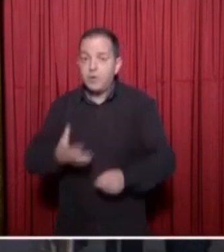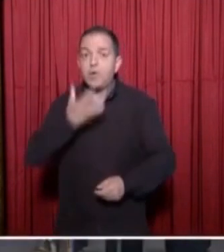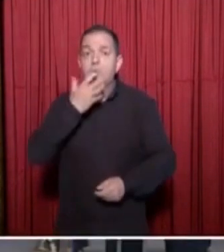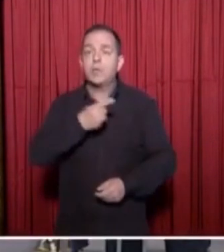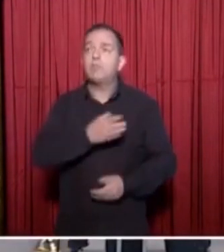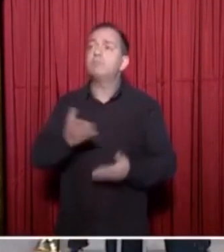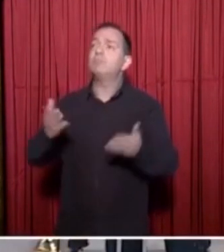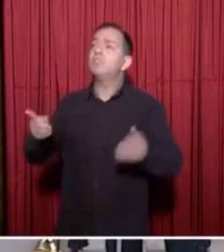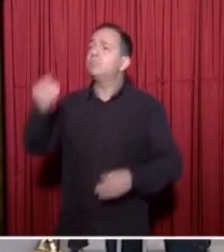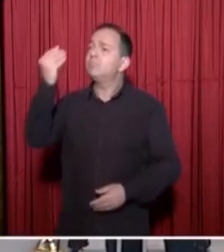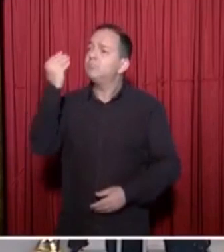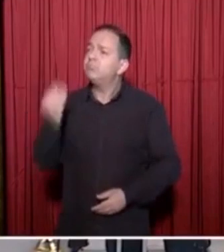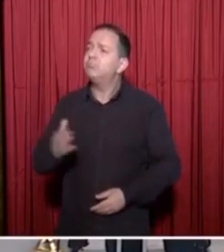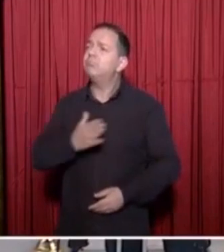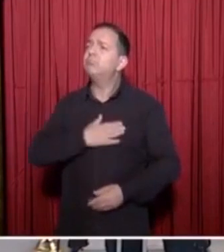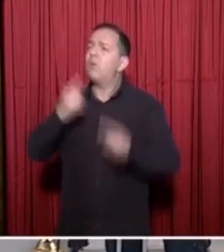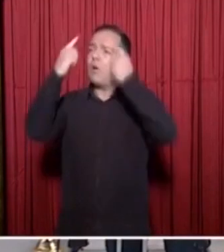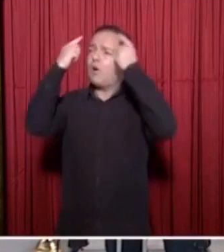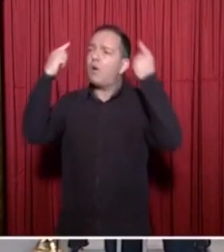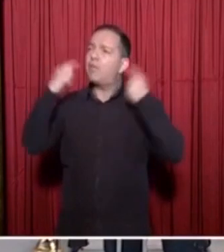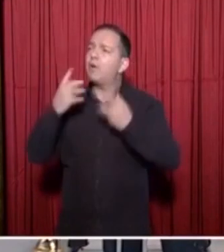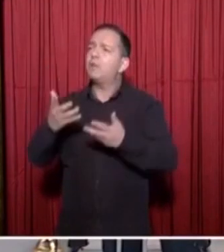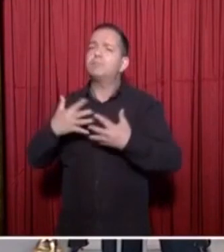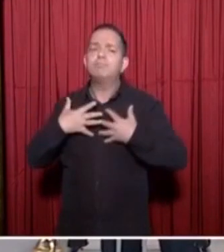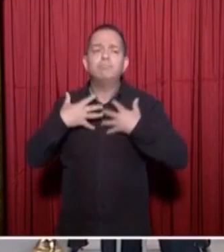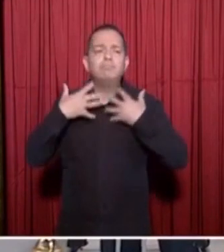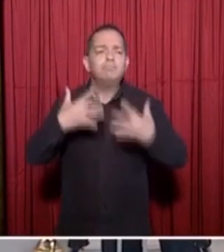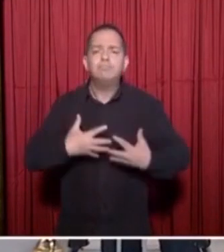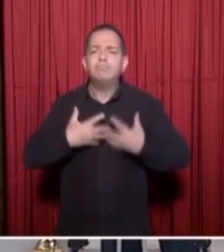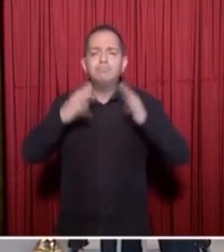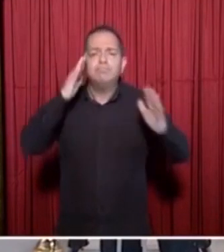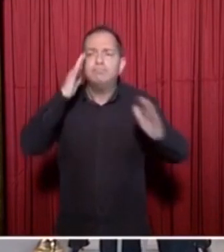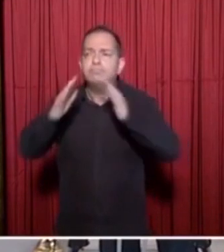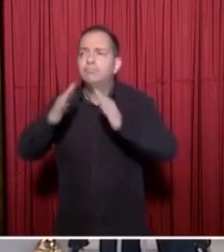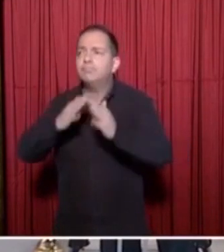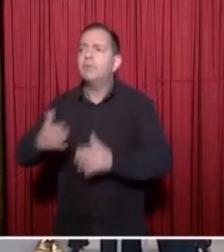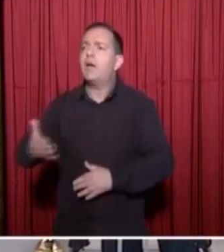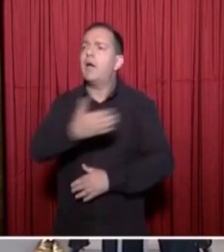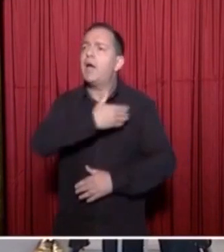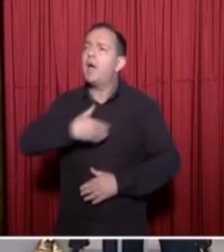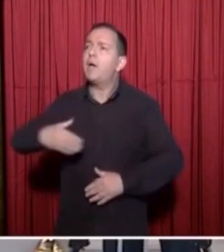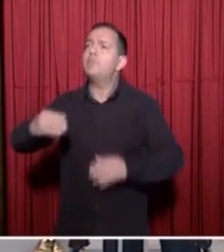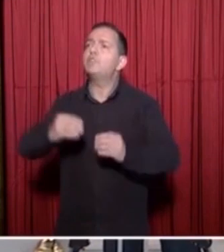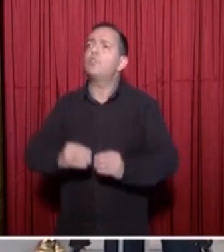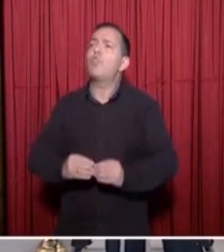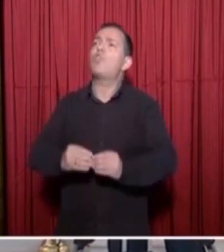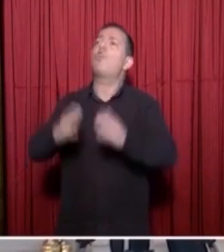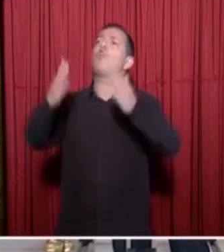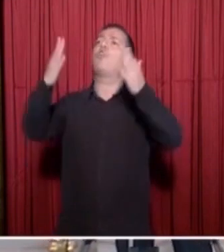Ότι Θεός ελέους ικτηριμών και φιλανθρωπίας υπάρχεις και εσύ την